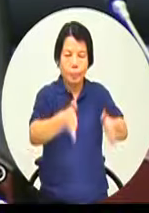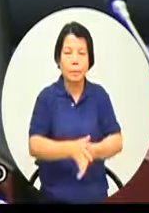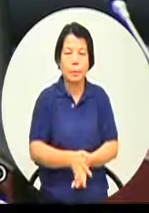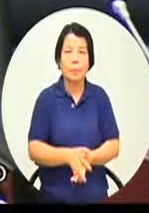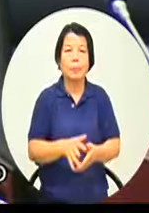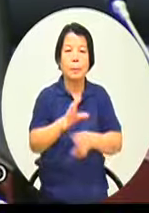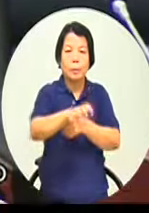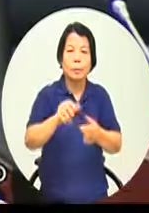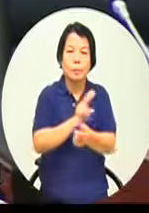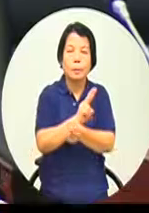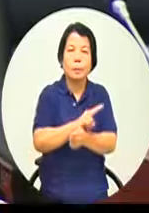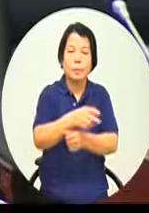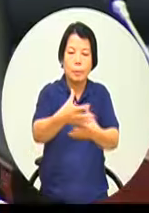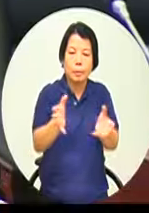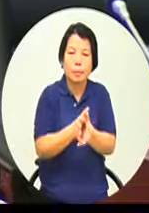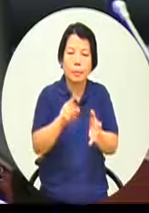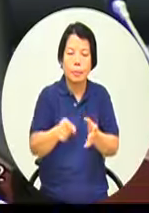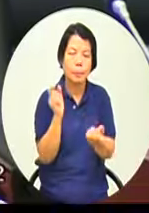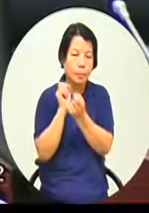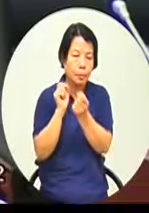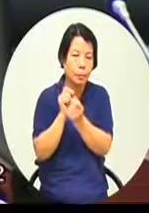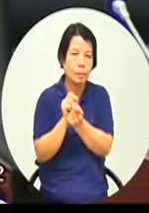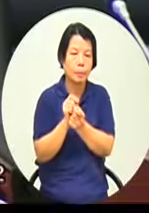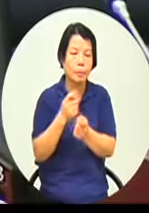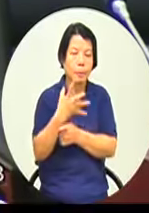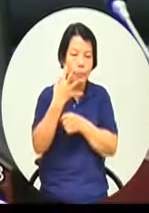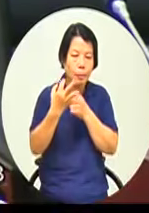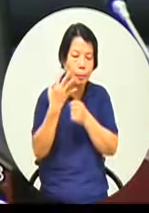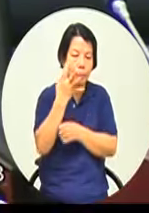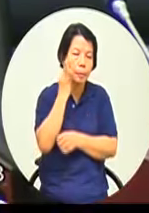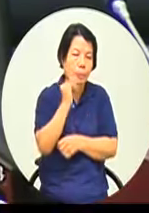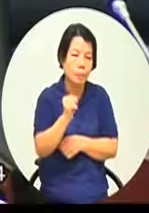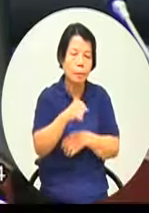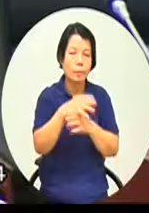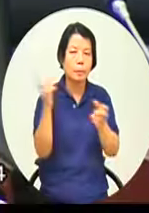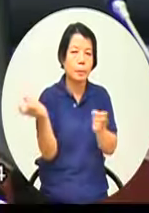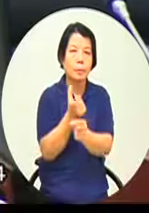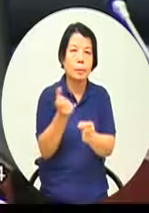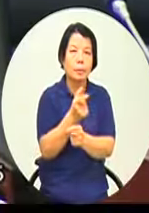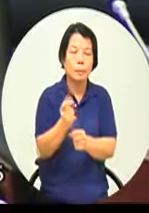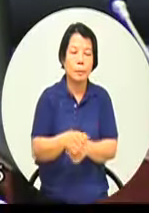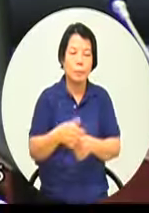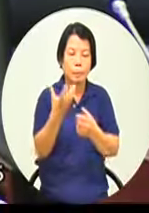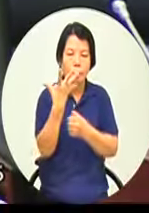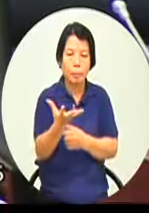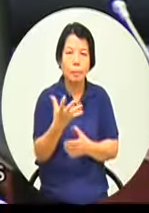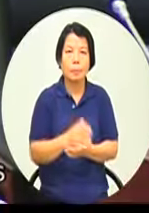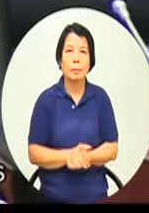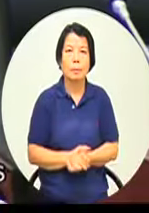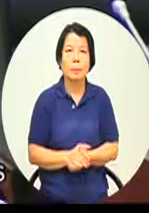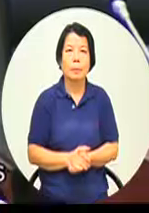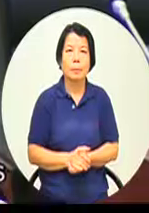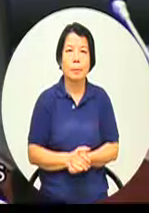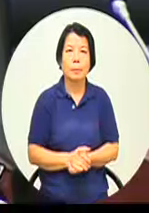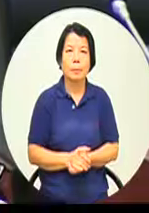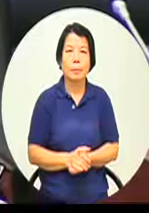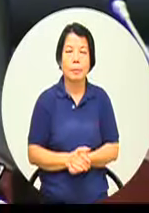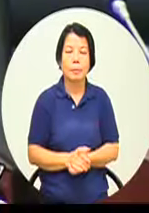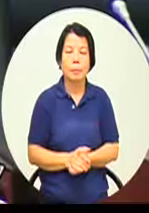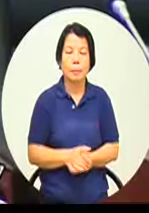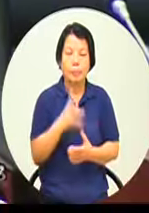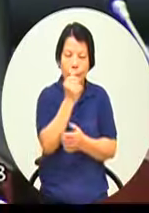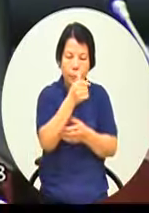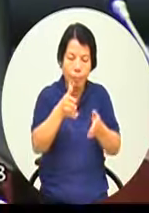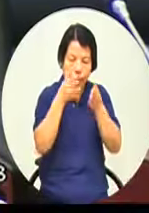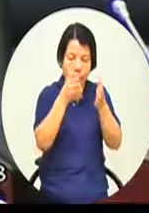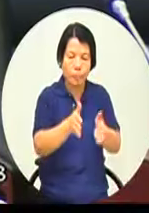哈，最近这几个月哈，台风非常多哈，所以特别向我们农林